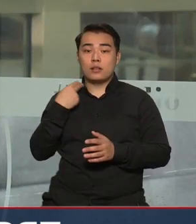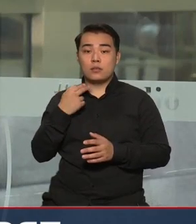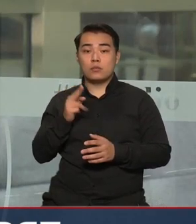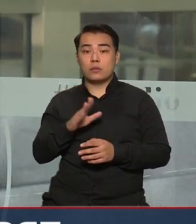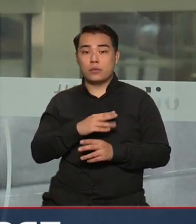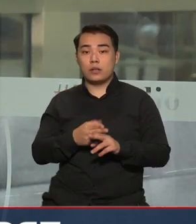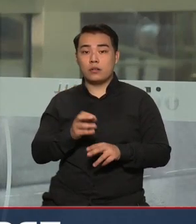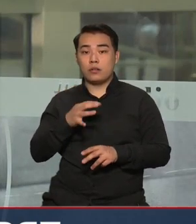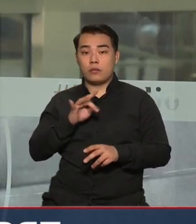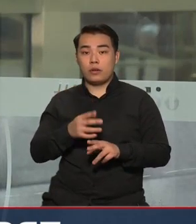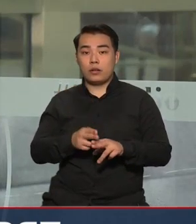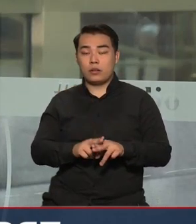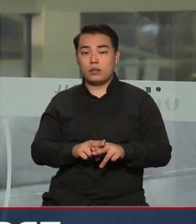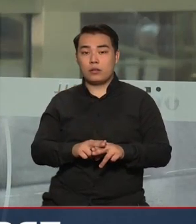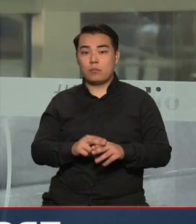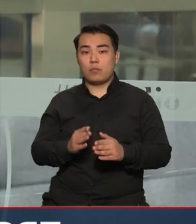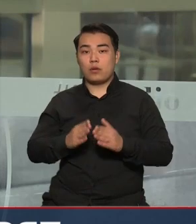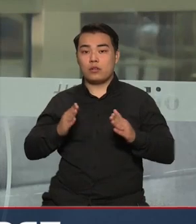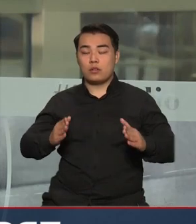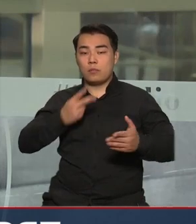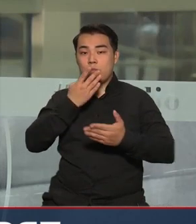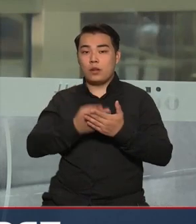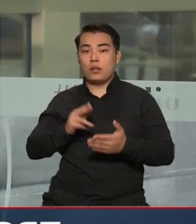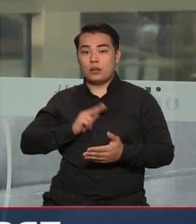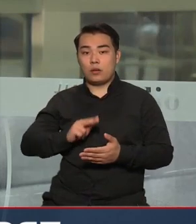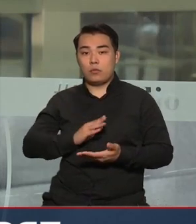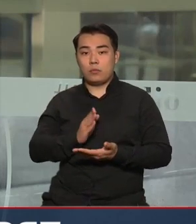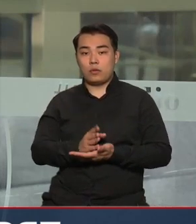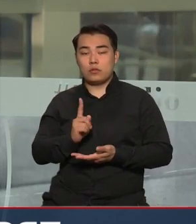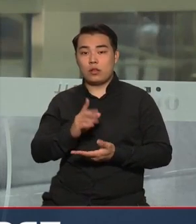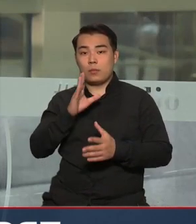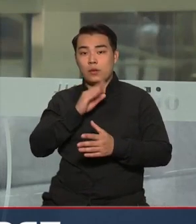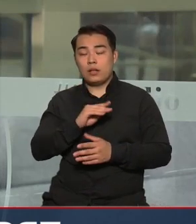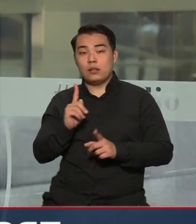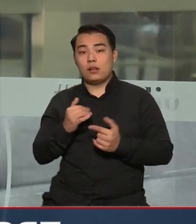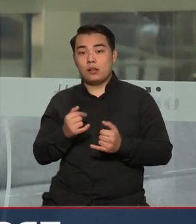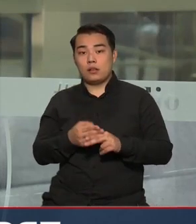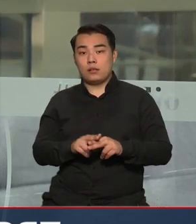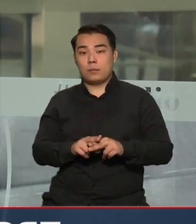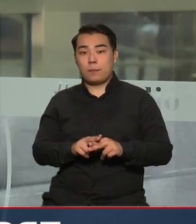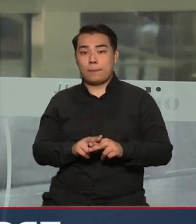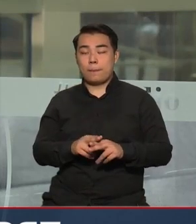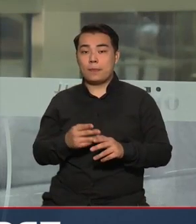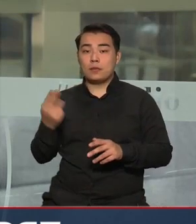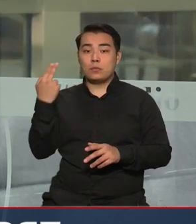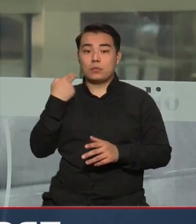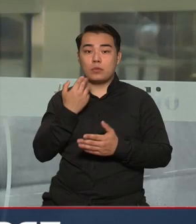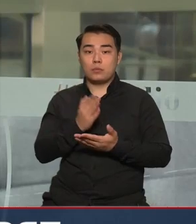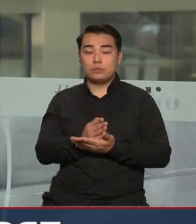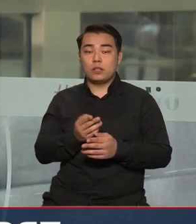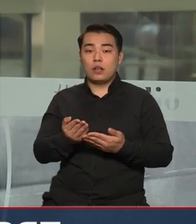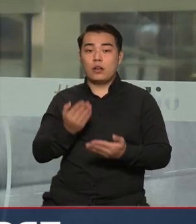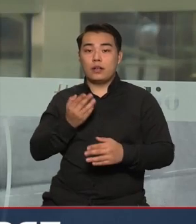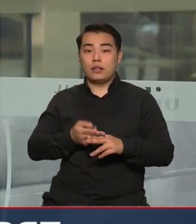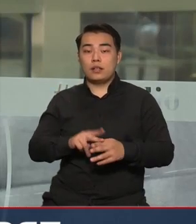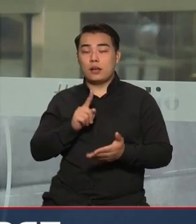портфеле у коллекторов, это достаточно большой объем работы, что они могли реструктуризировать этот долг, а раньше у них не было